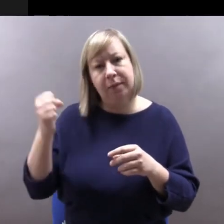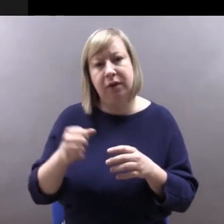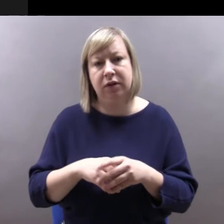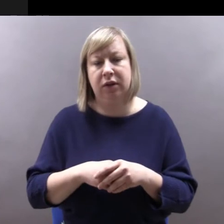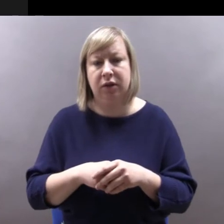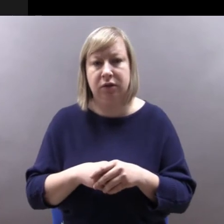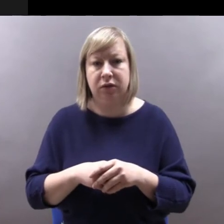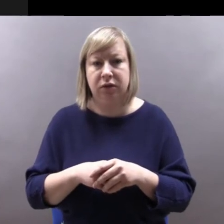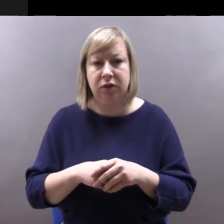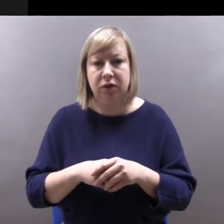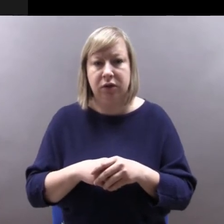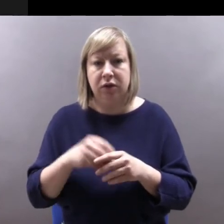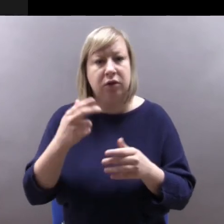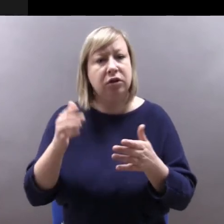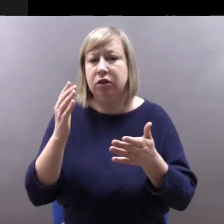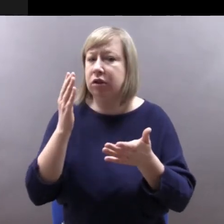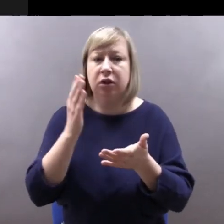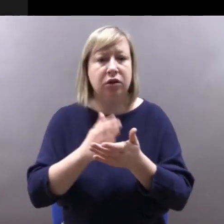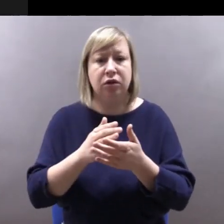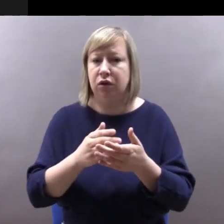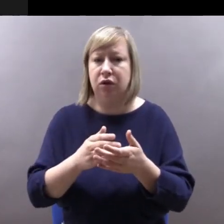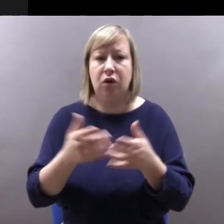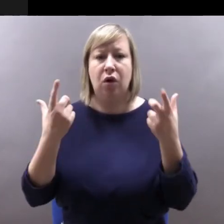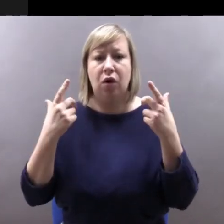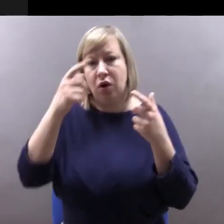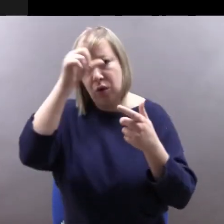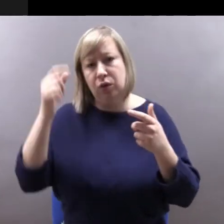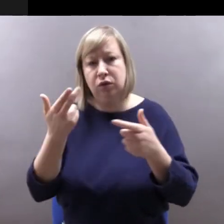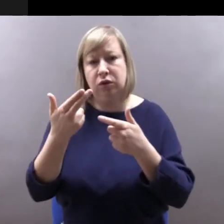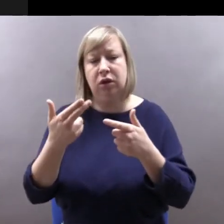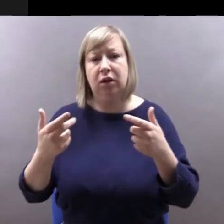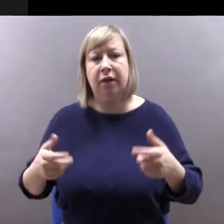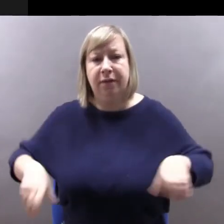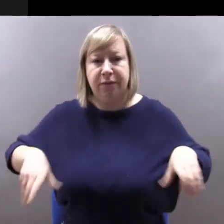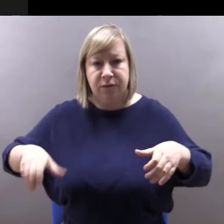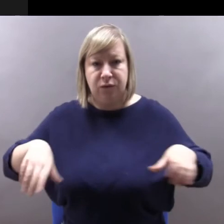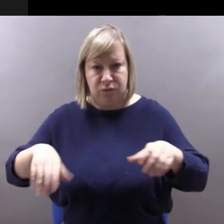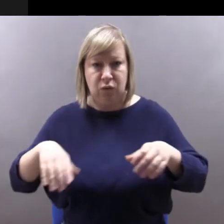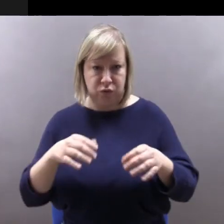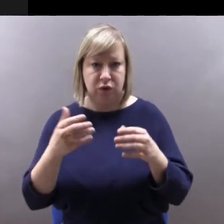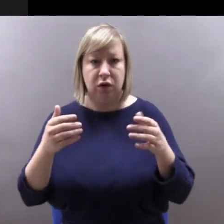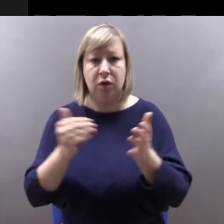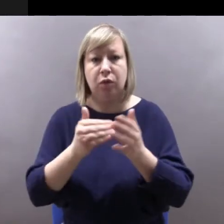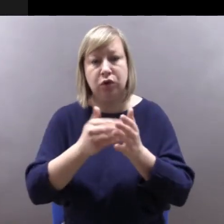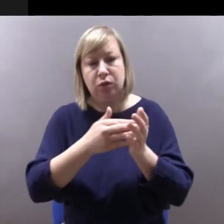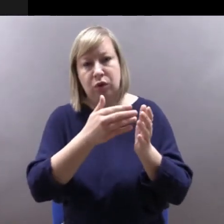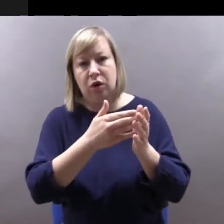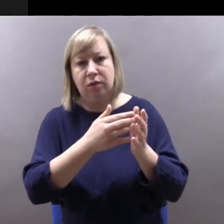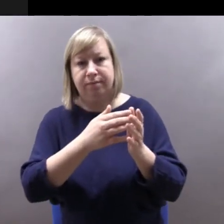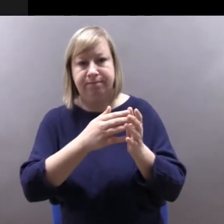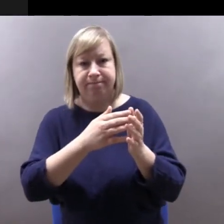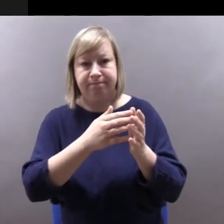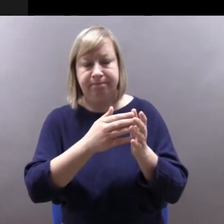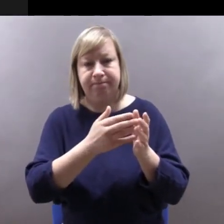tylko osoby na wózkach potrzebują w sposób mechaniczny przemieścić się do góry lub w dół, bo są to